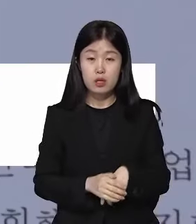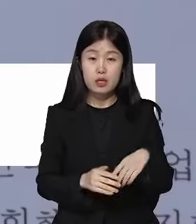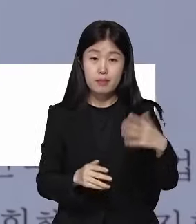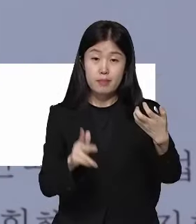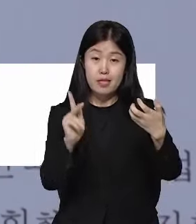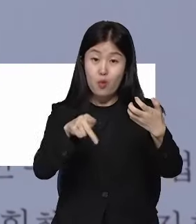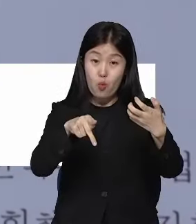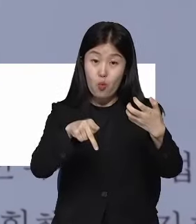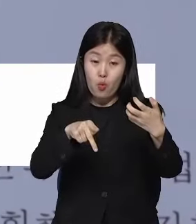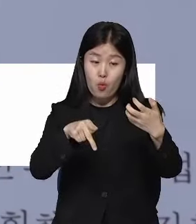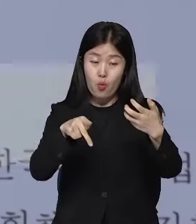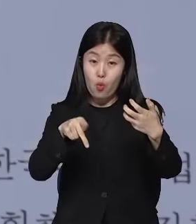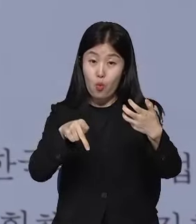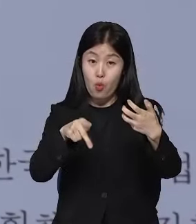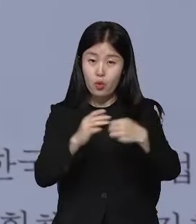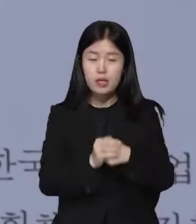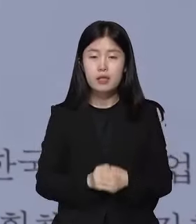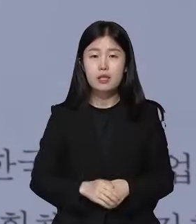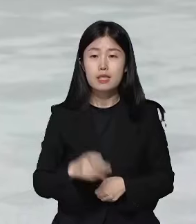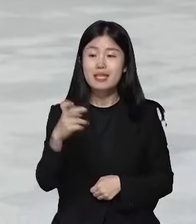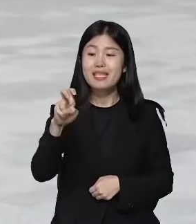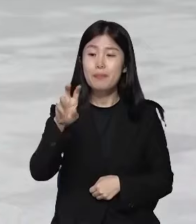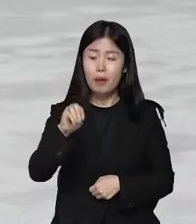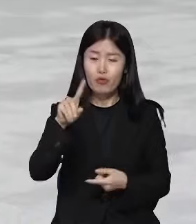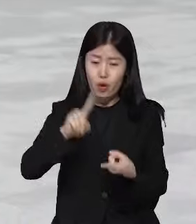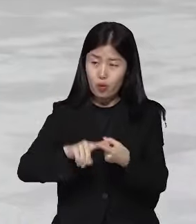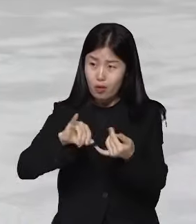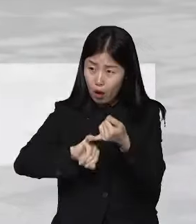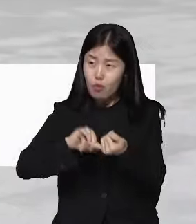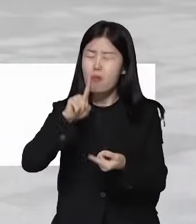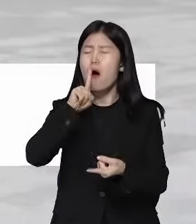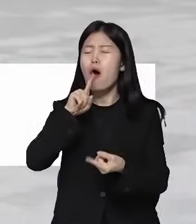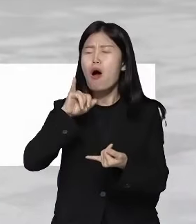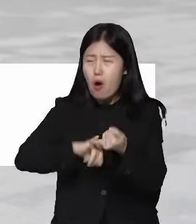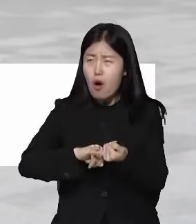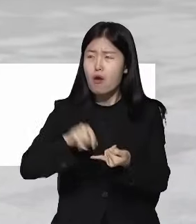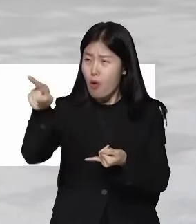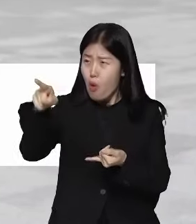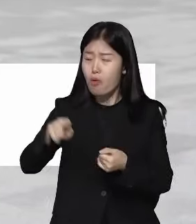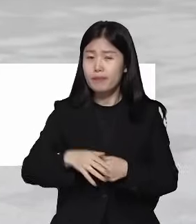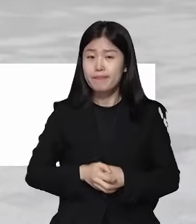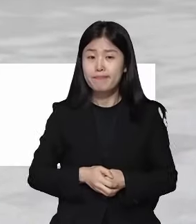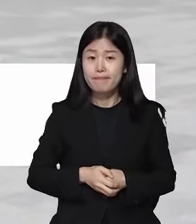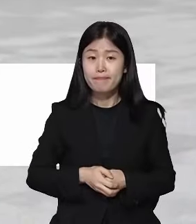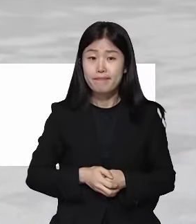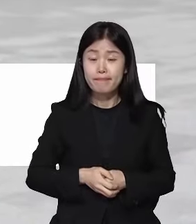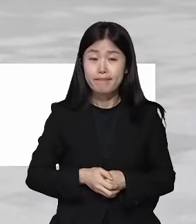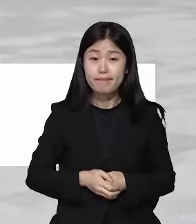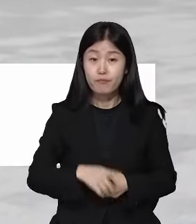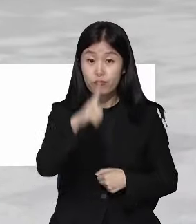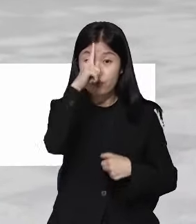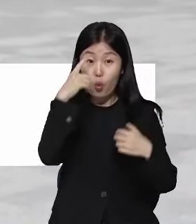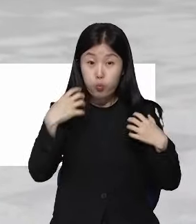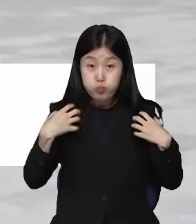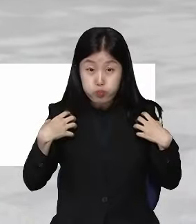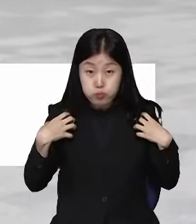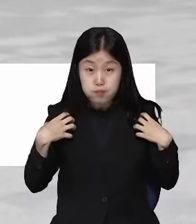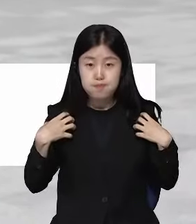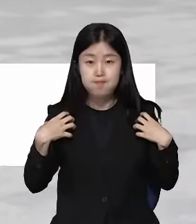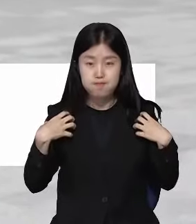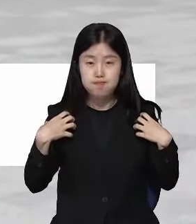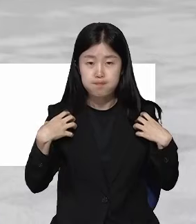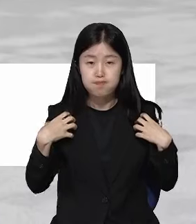약속을 지키라고 목소리를 높였습니다. 정부가 계속 조금씩 발표를 하다 보니까 그 20만